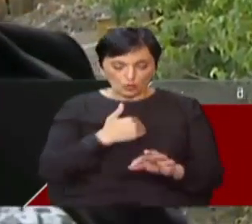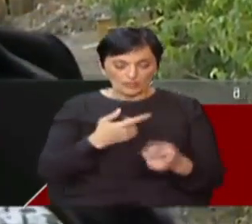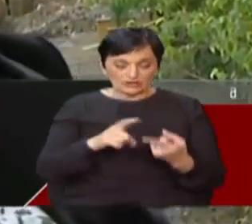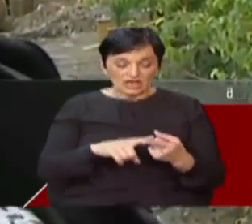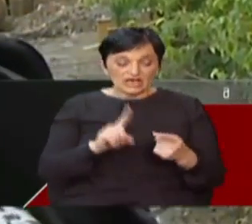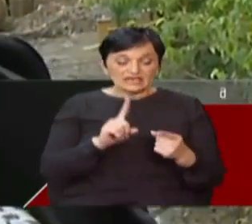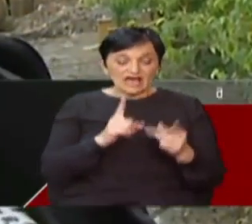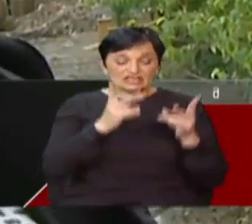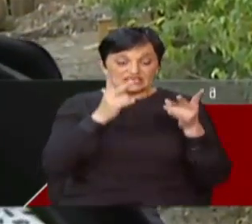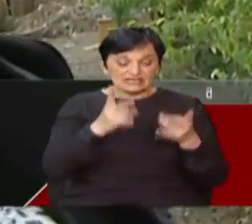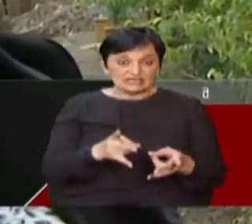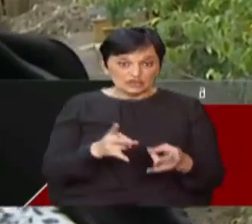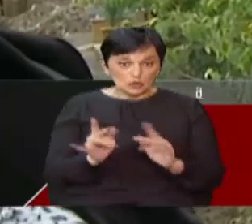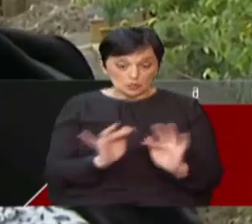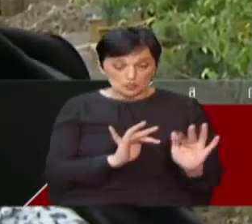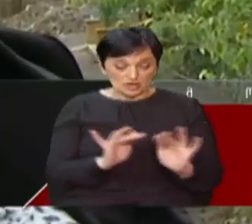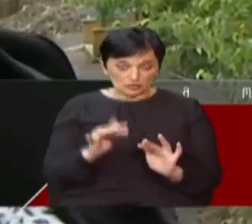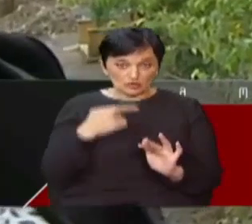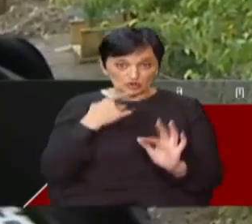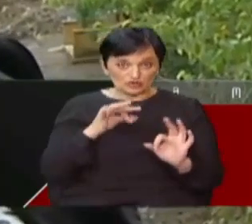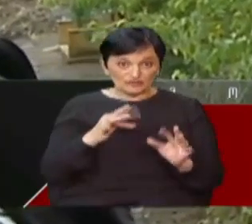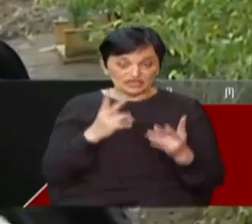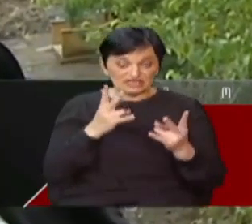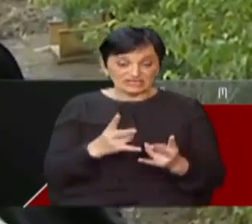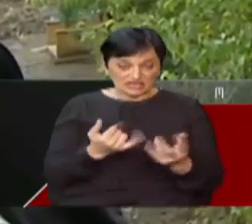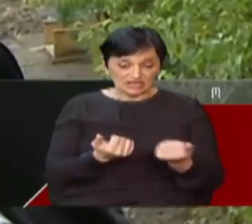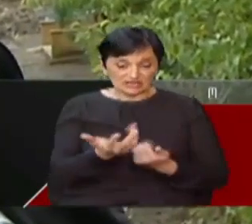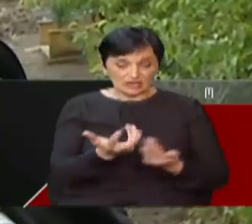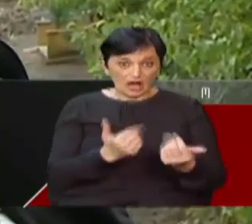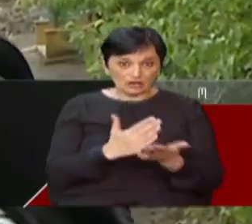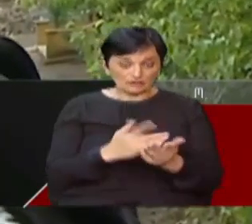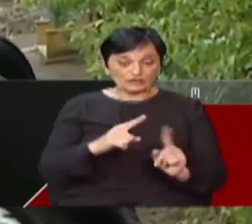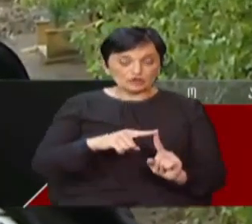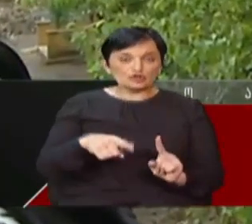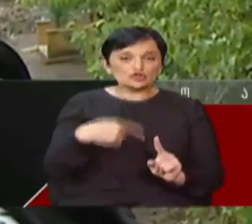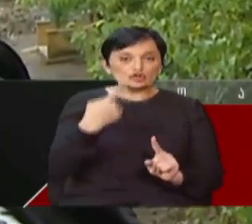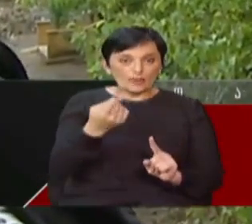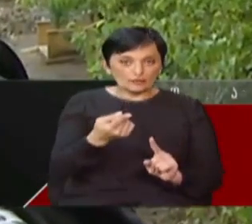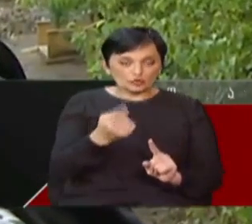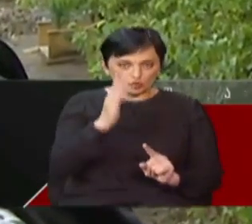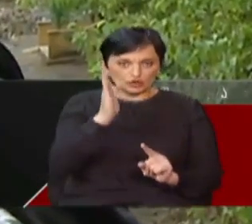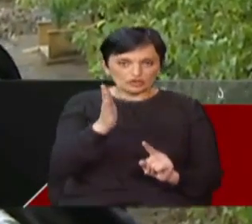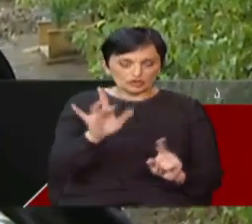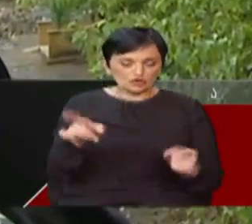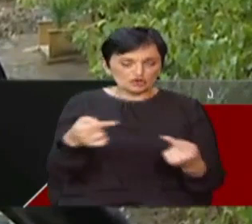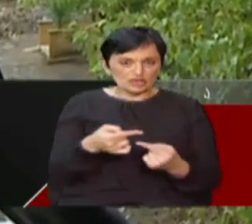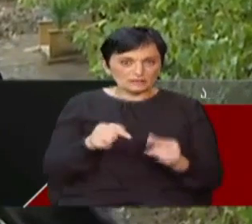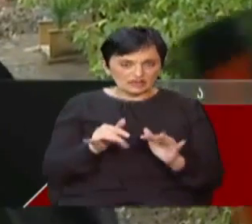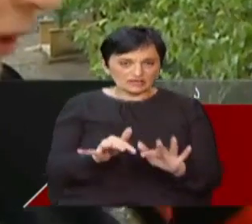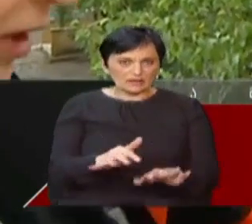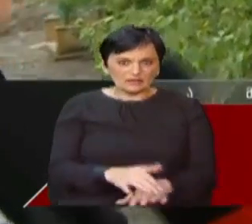ზიანს, მიმდინარეობს როგორც უკვე მოგახსენეთ ზიანის დათვლა და ამის შემდგომ უკვე მოხდება შესაბამისი